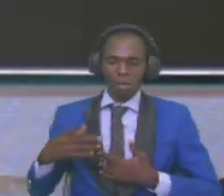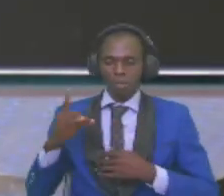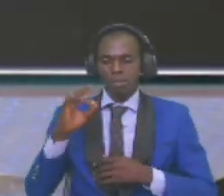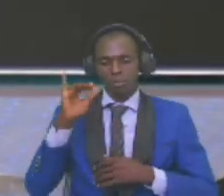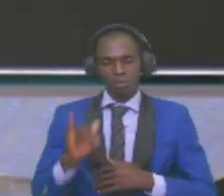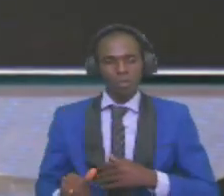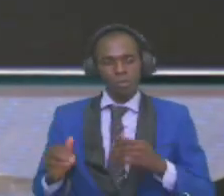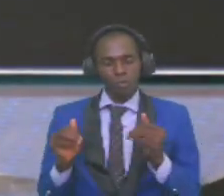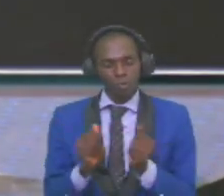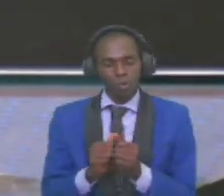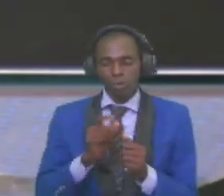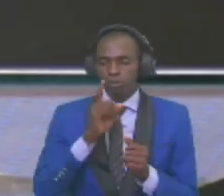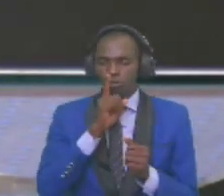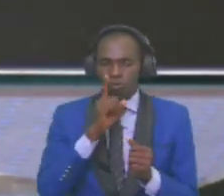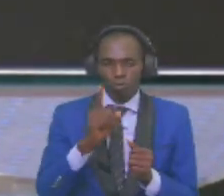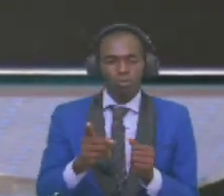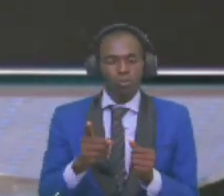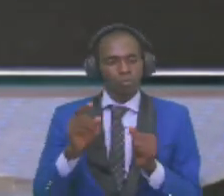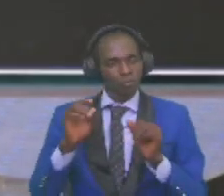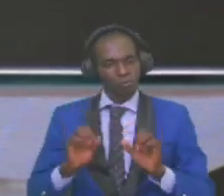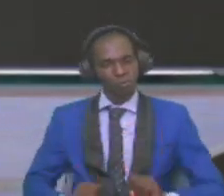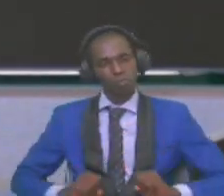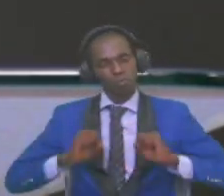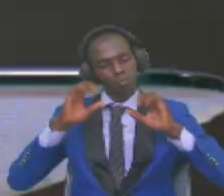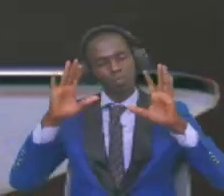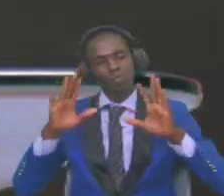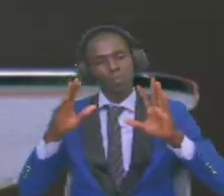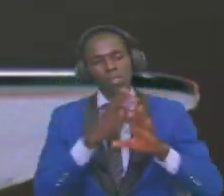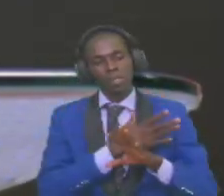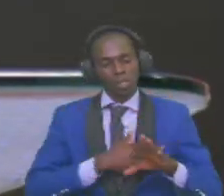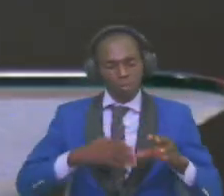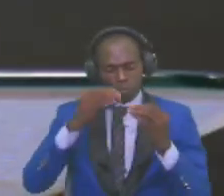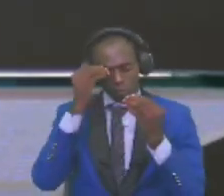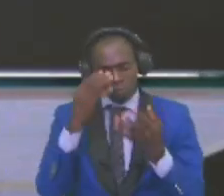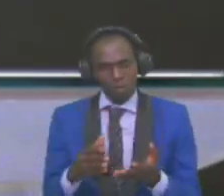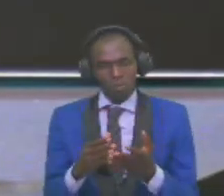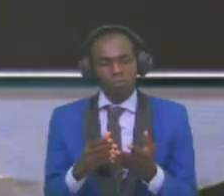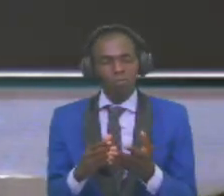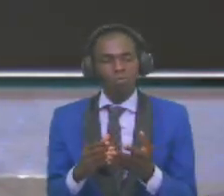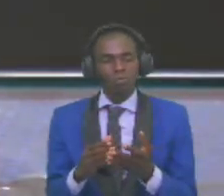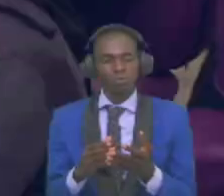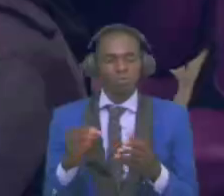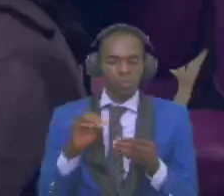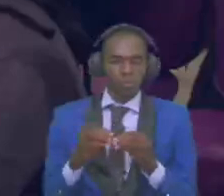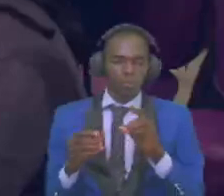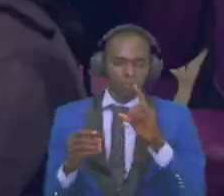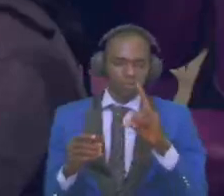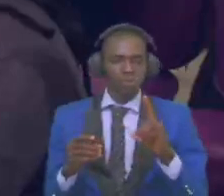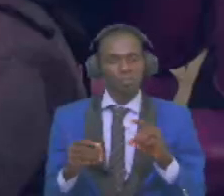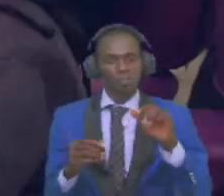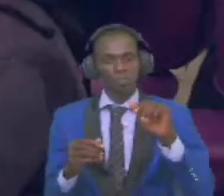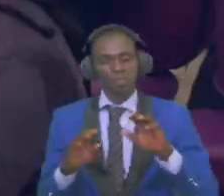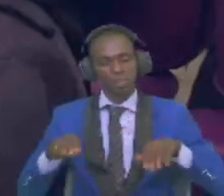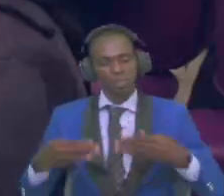véritable et avec un engagement total on voit la dépendance ou le dévouement le dévouement au